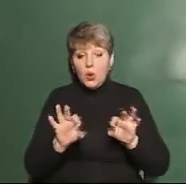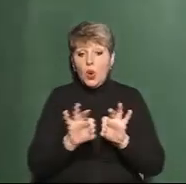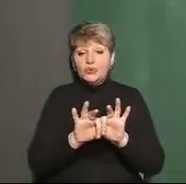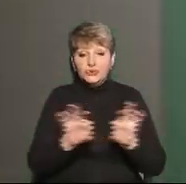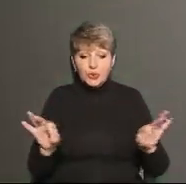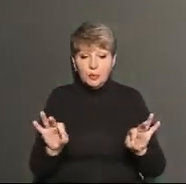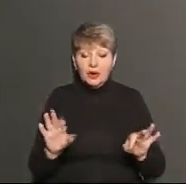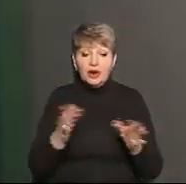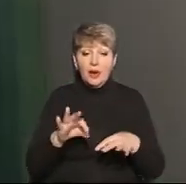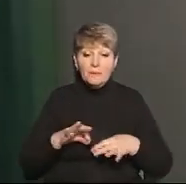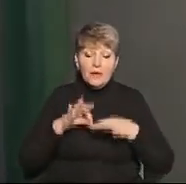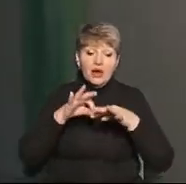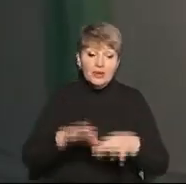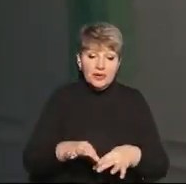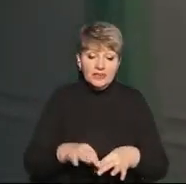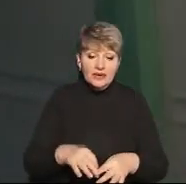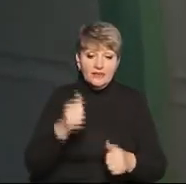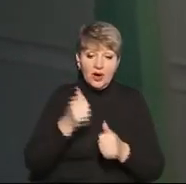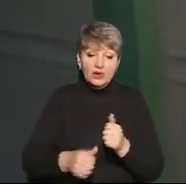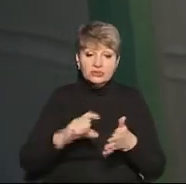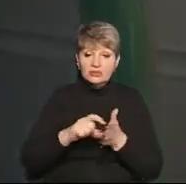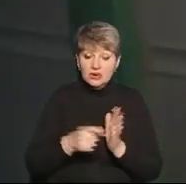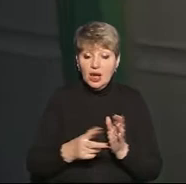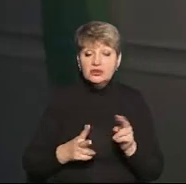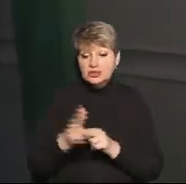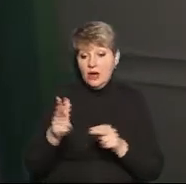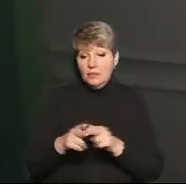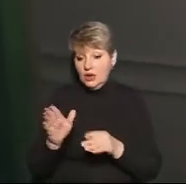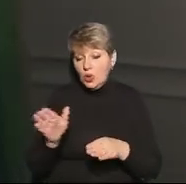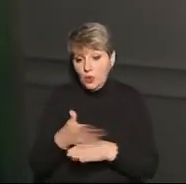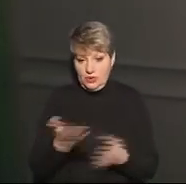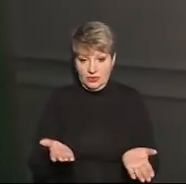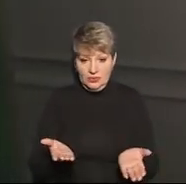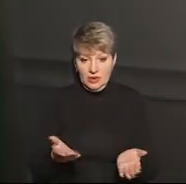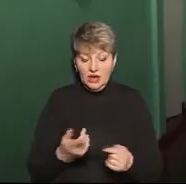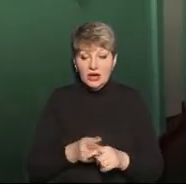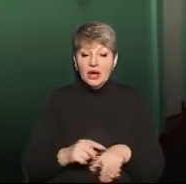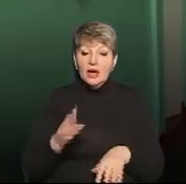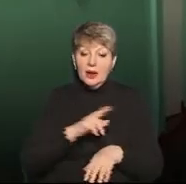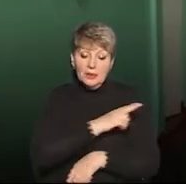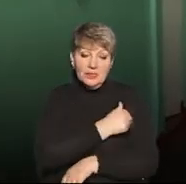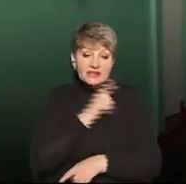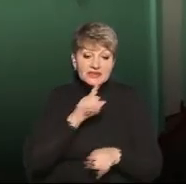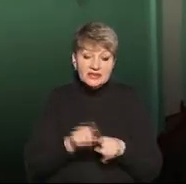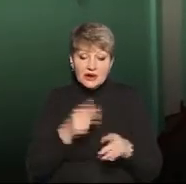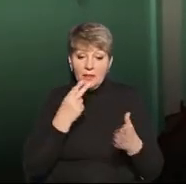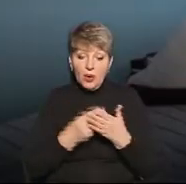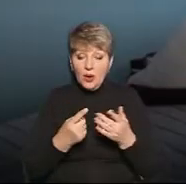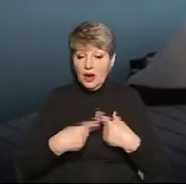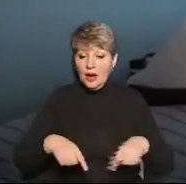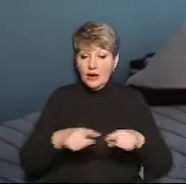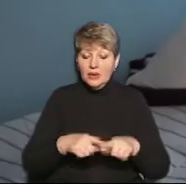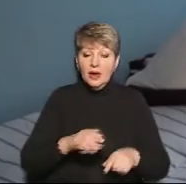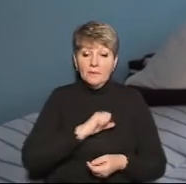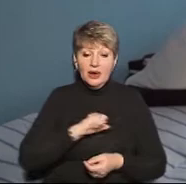підводиться до кабінетів і травить, і в кожній палаті вона зрізана і прибрана. Акушерка Ольга Бойко показує відділення патології. Каже, тут